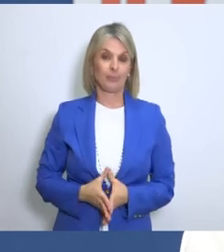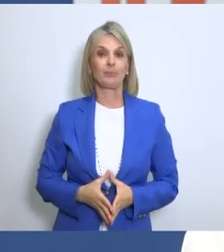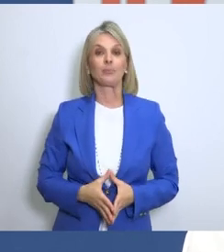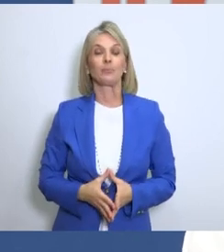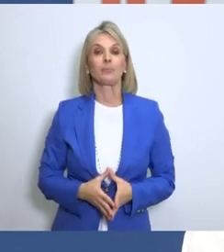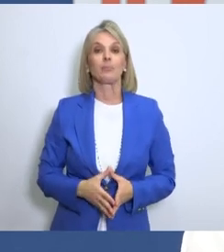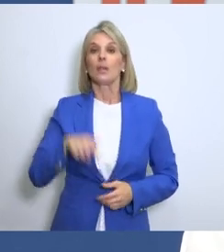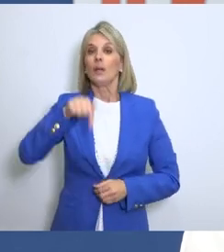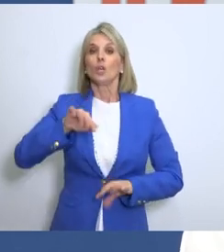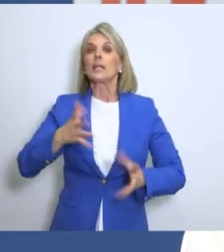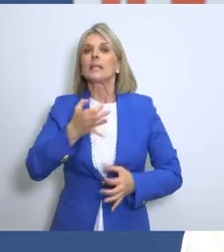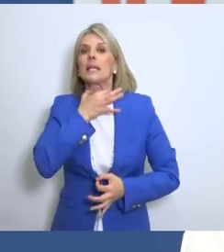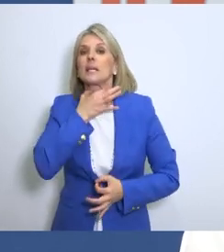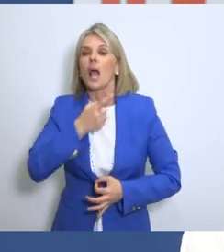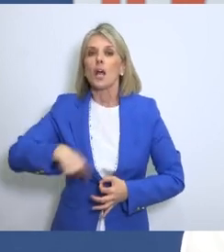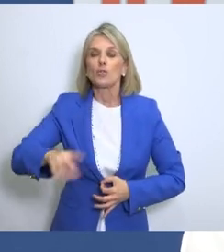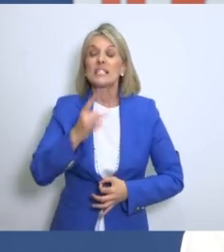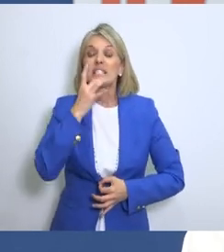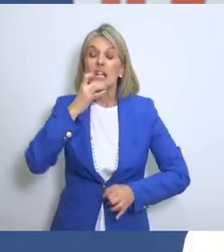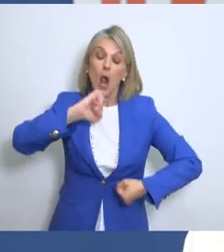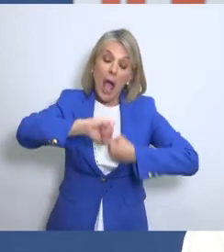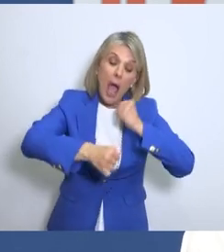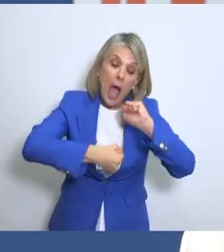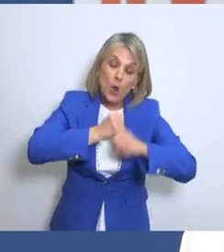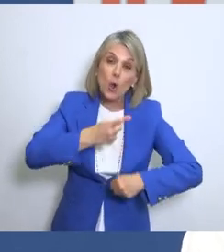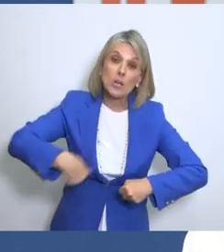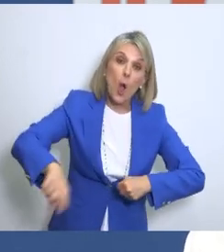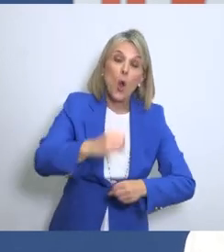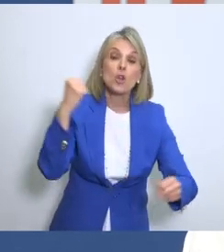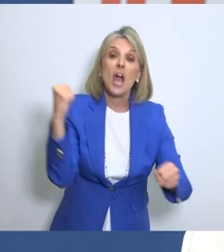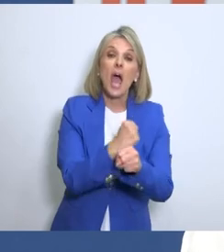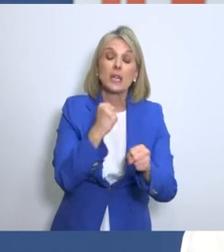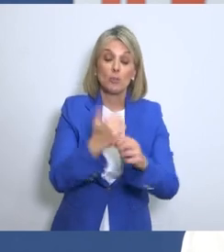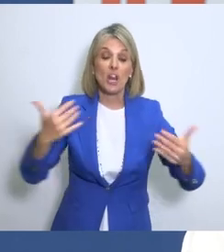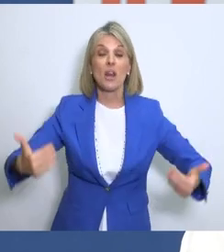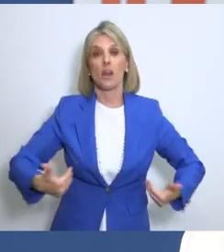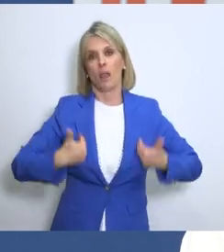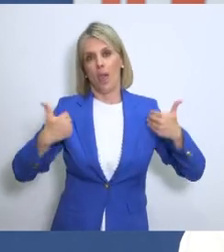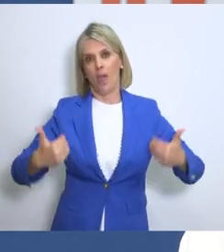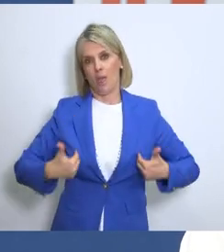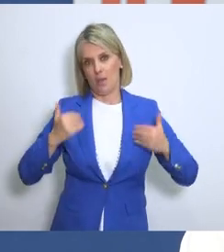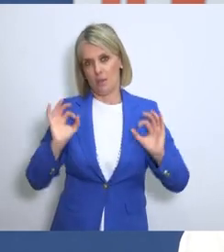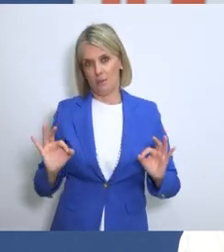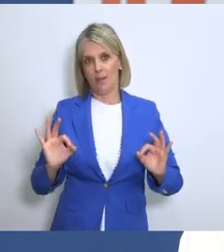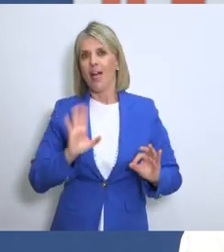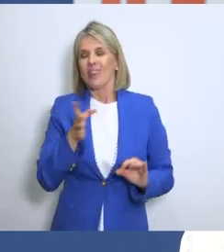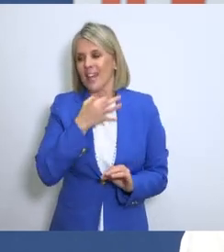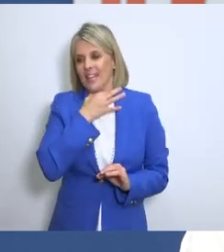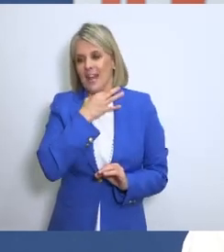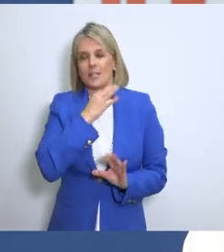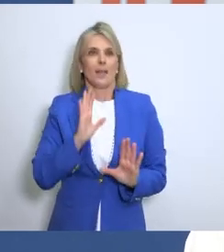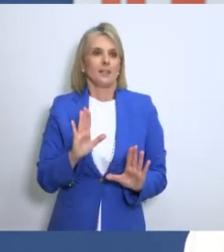Αυτό που χρειαζόμαστε είναι ο σκληρός αγώνας των εργαζομένων και της νεολαίας. Δεν